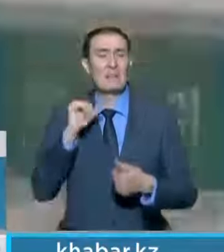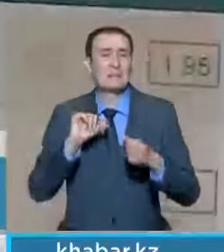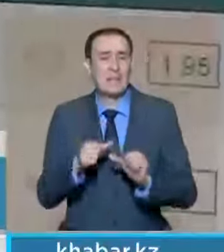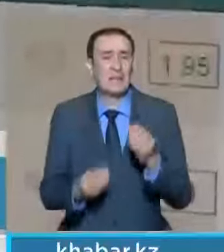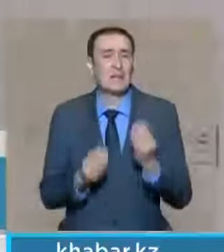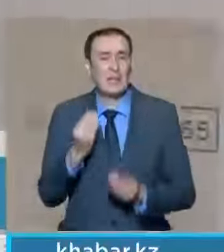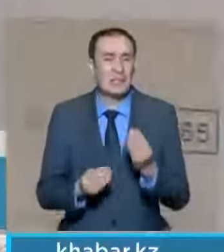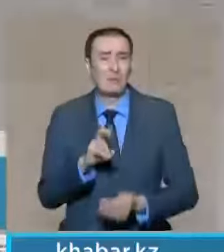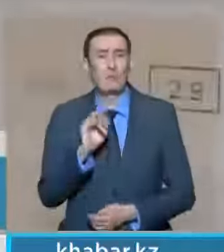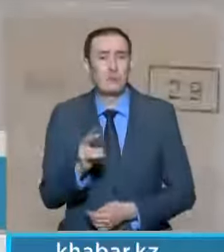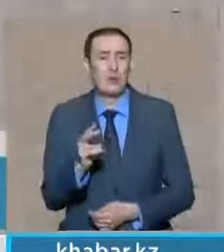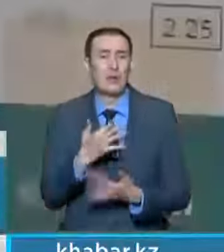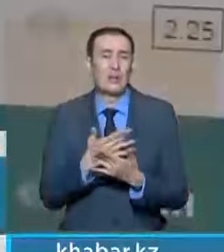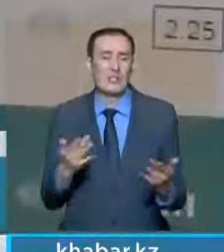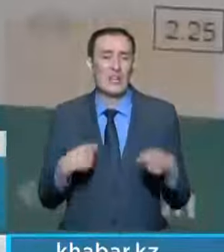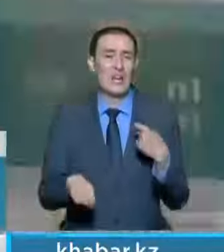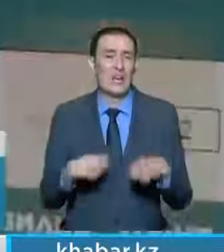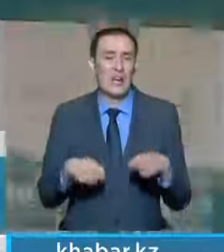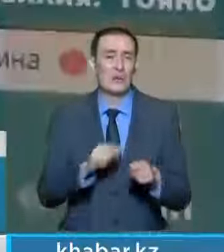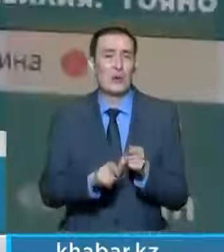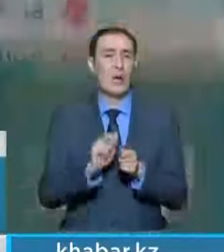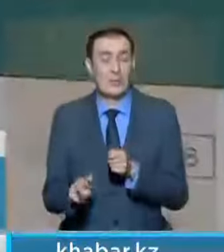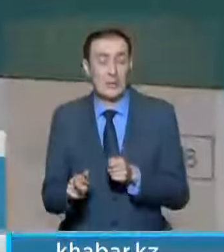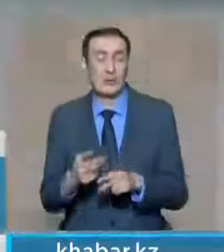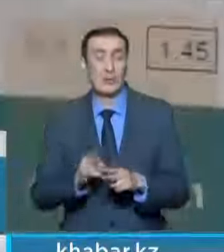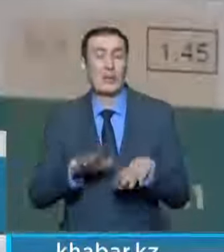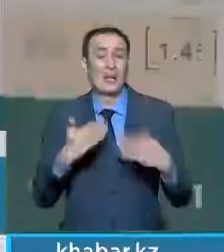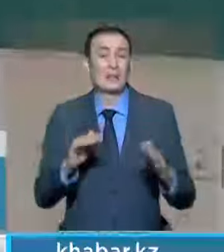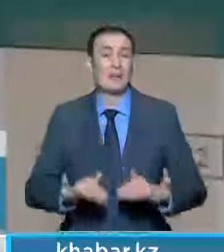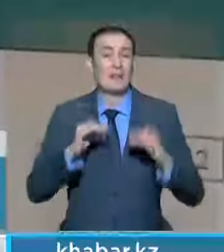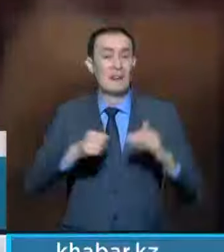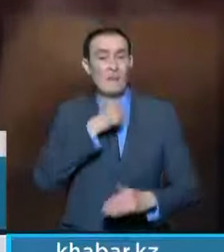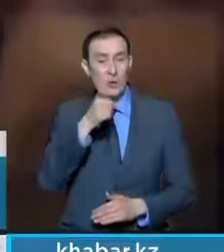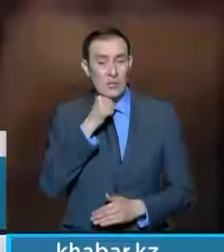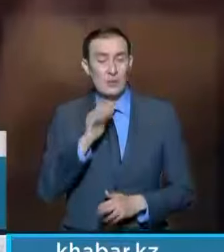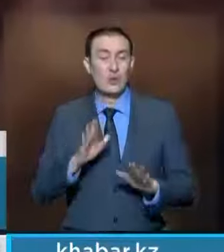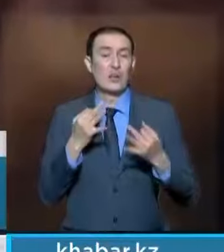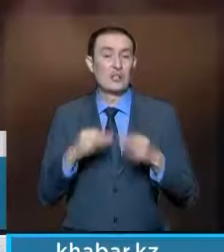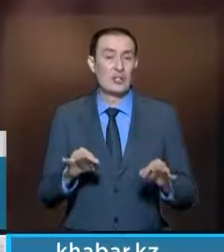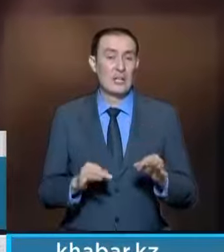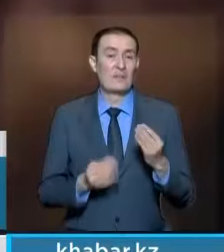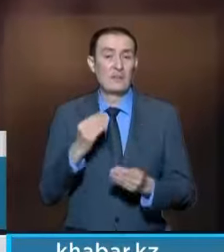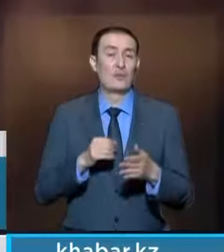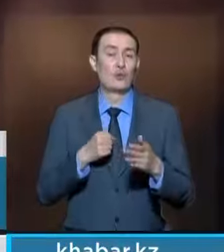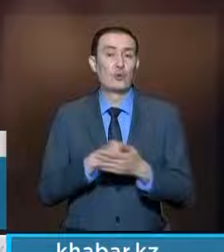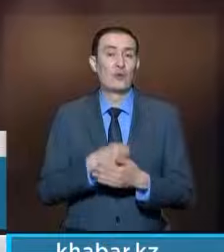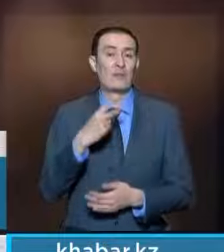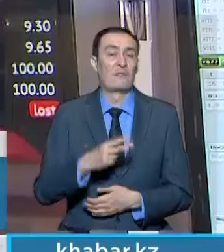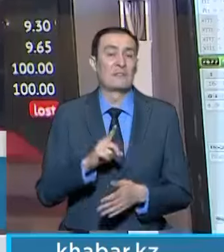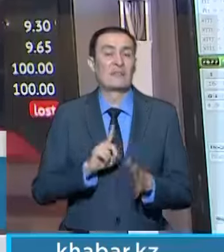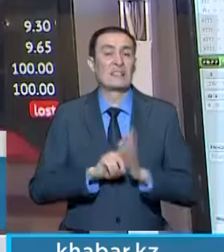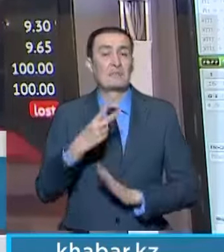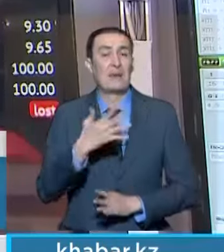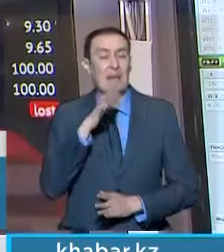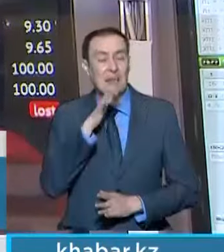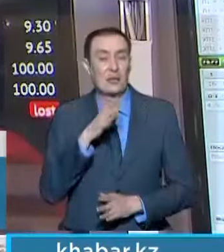постоянными клиентами букмекерских контор и казино. В частности, предлагается повысить возрастной ценз для участия в играх и пари до 25 лет,